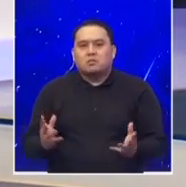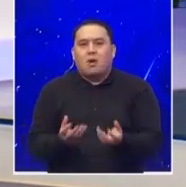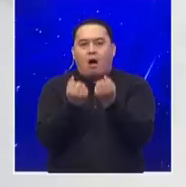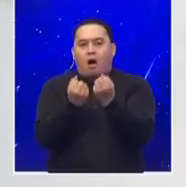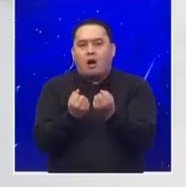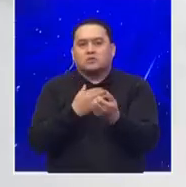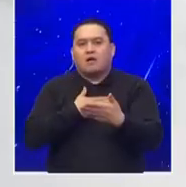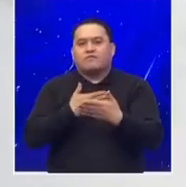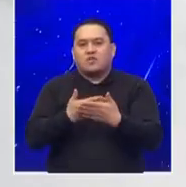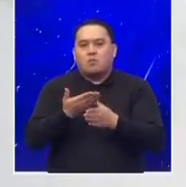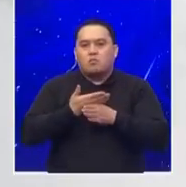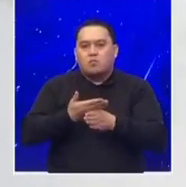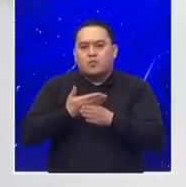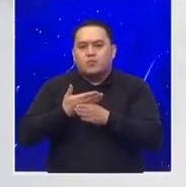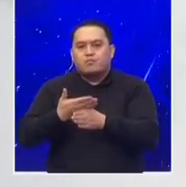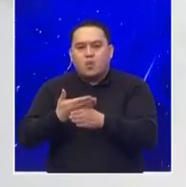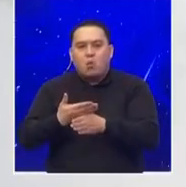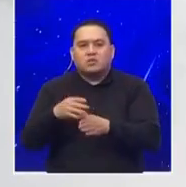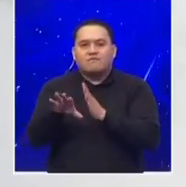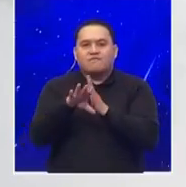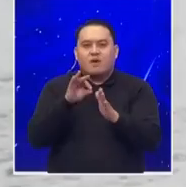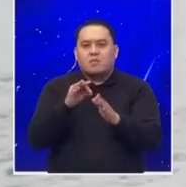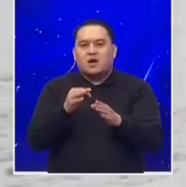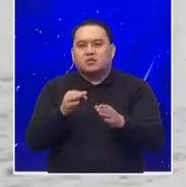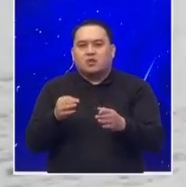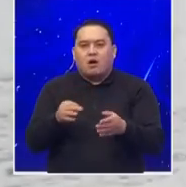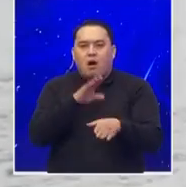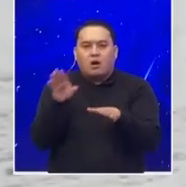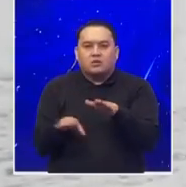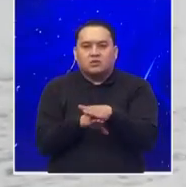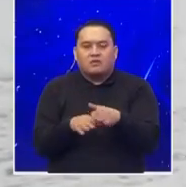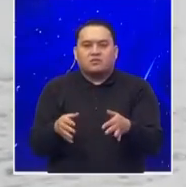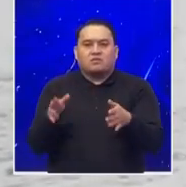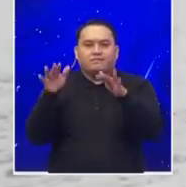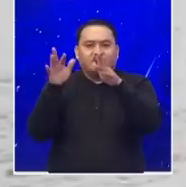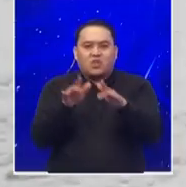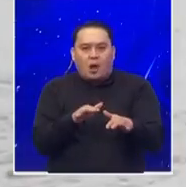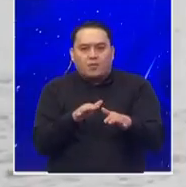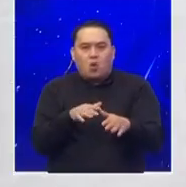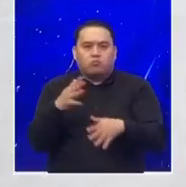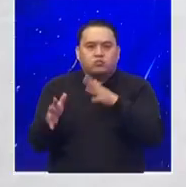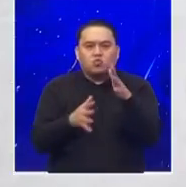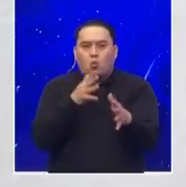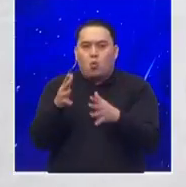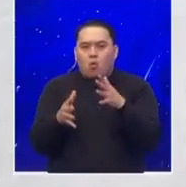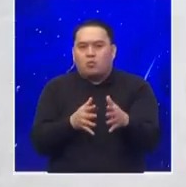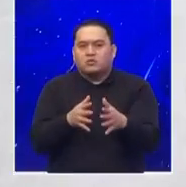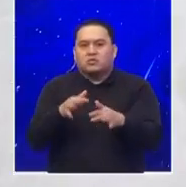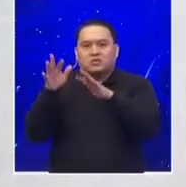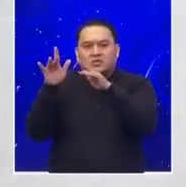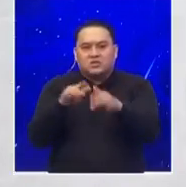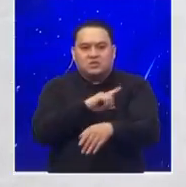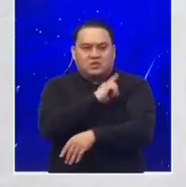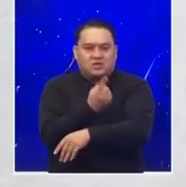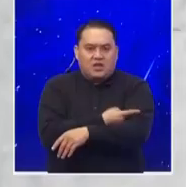и добровольцы помогли сотням водителей выбраться из заблокированных снегом машин. Буря сопровождается снегопадами,